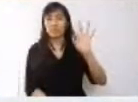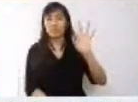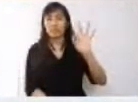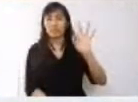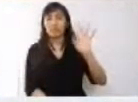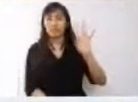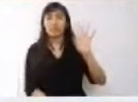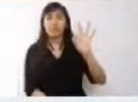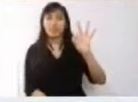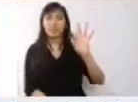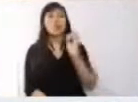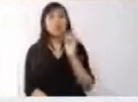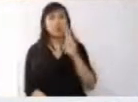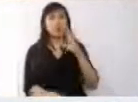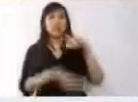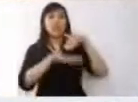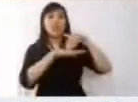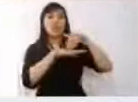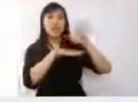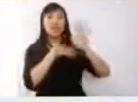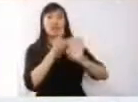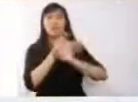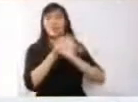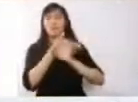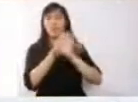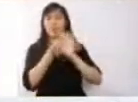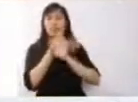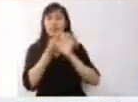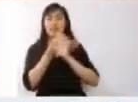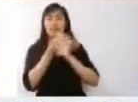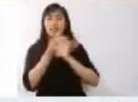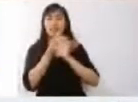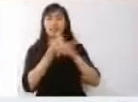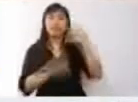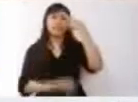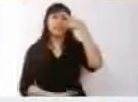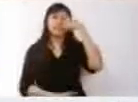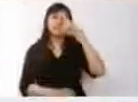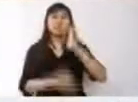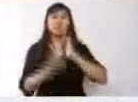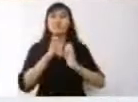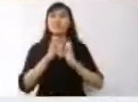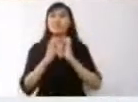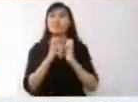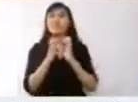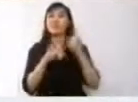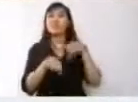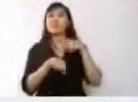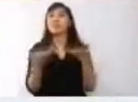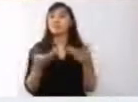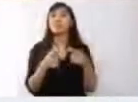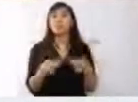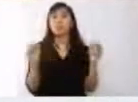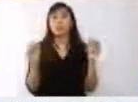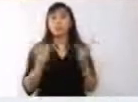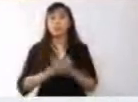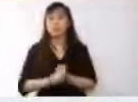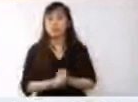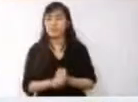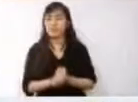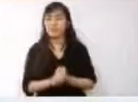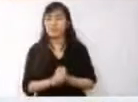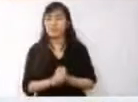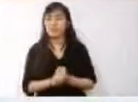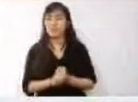83,000 confirmed cases, thereby putting a great strain on their medical facilities. What are the What are